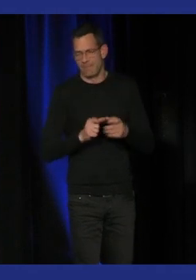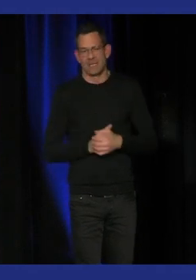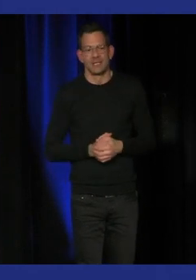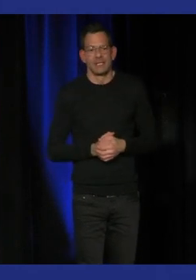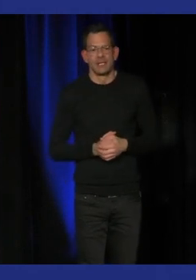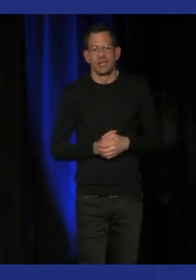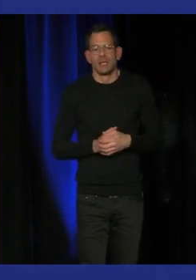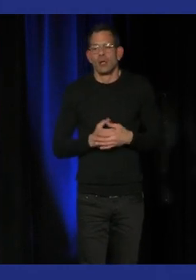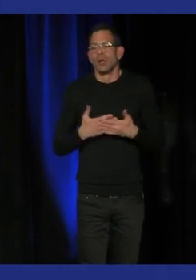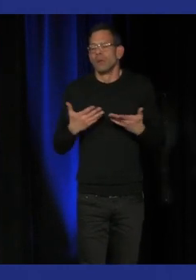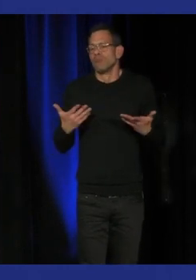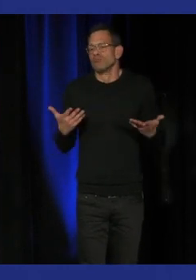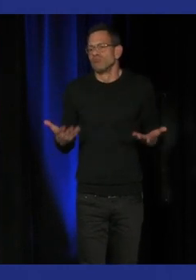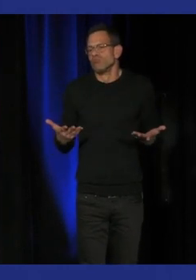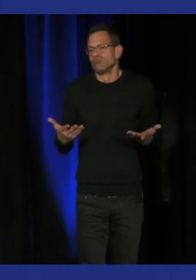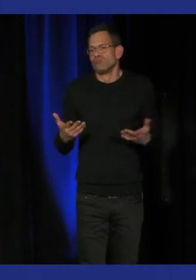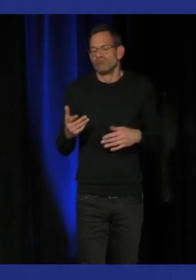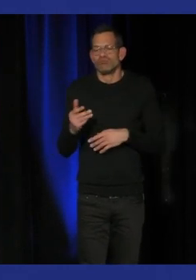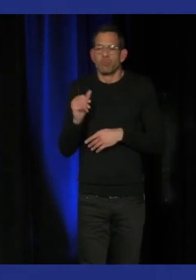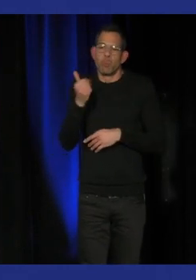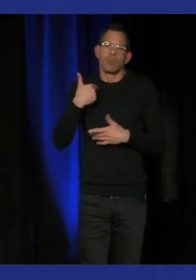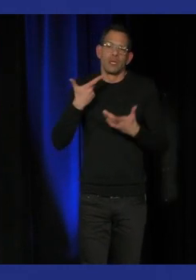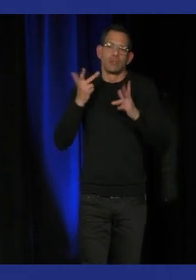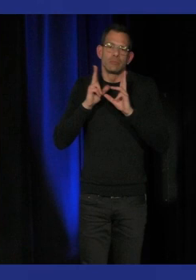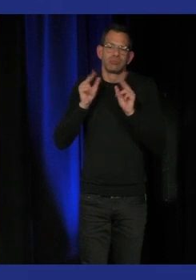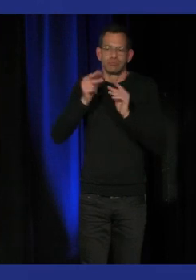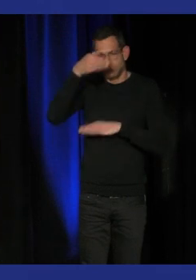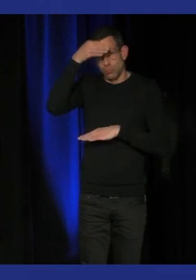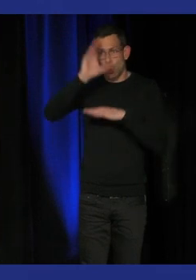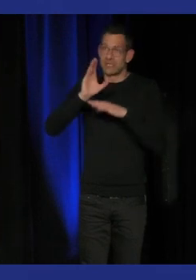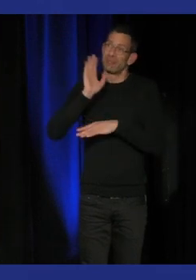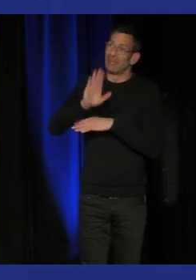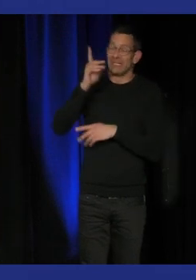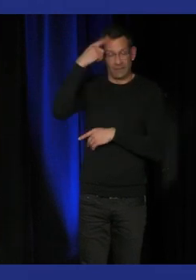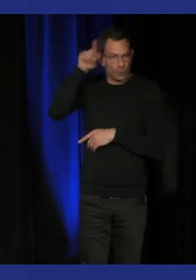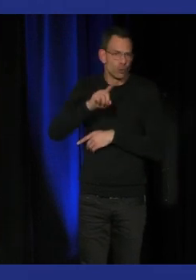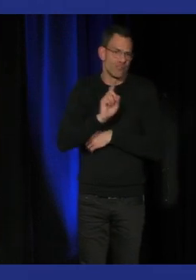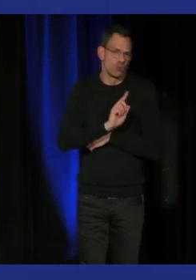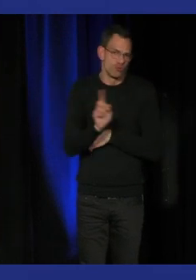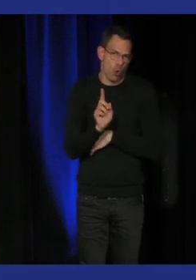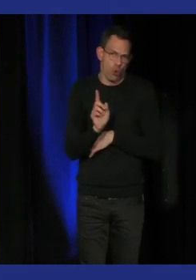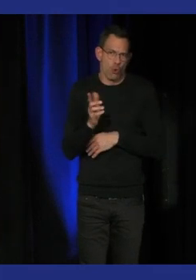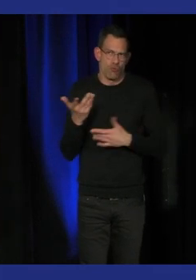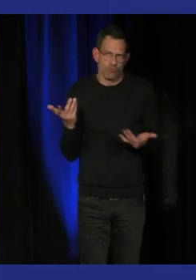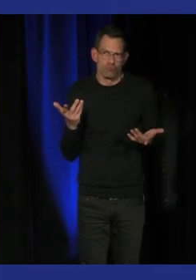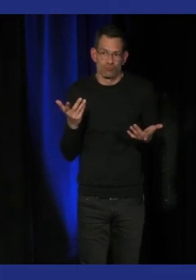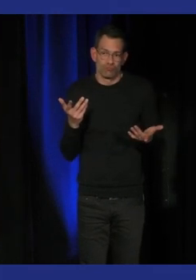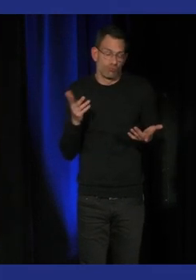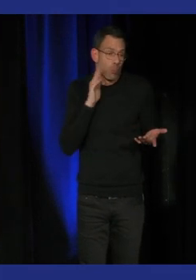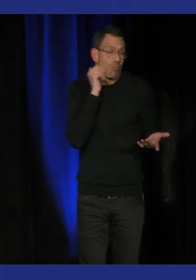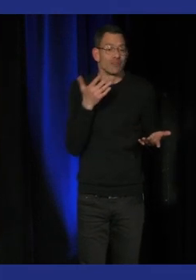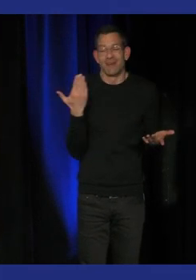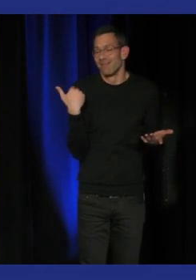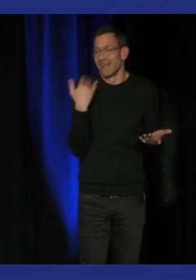vais évoquer un concept, alors qui n'est pas un concept purement philosophique, c'est là où je dis,